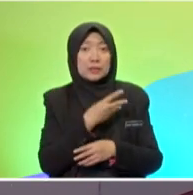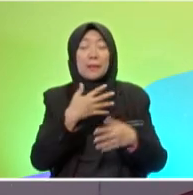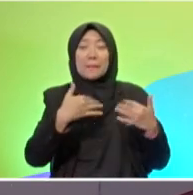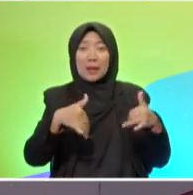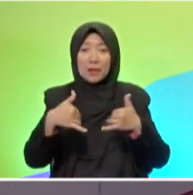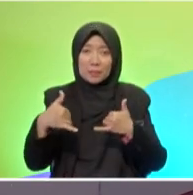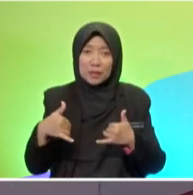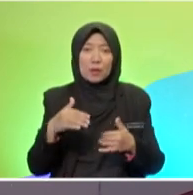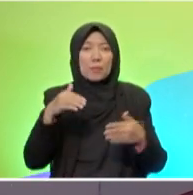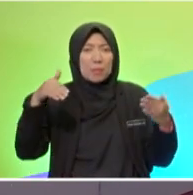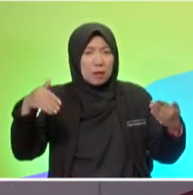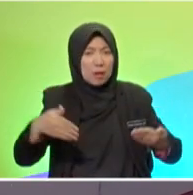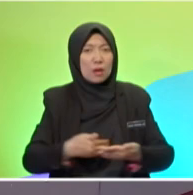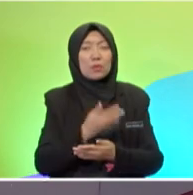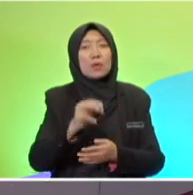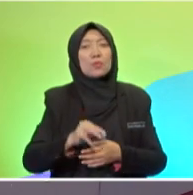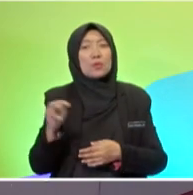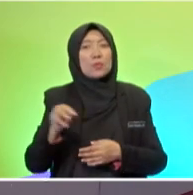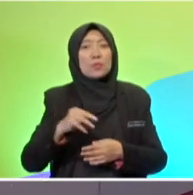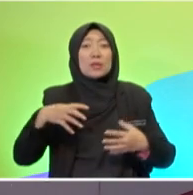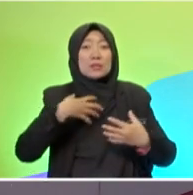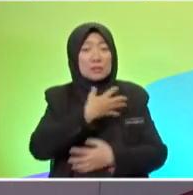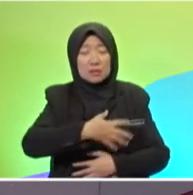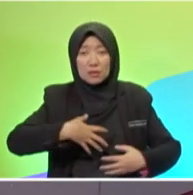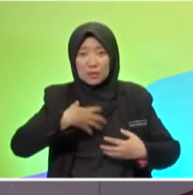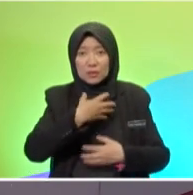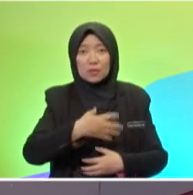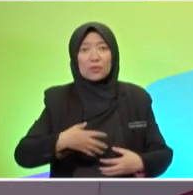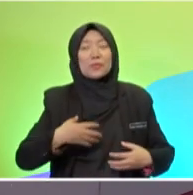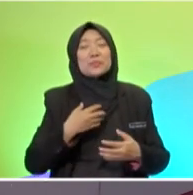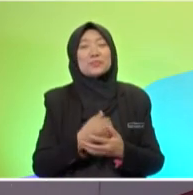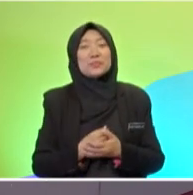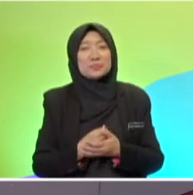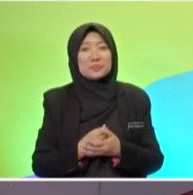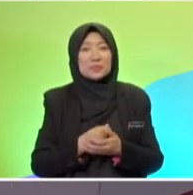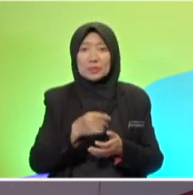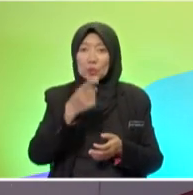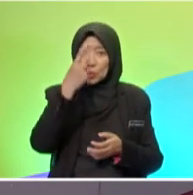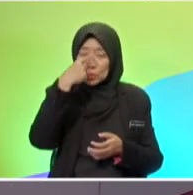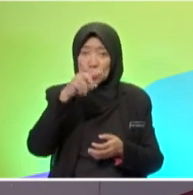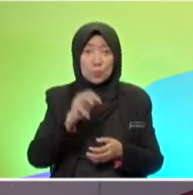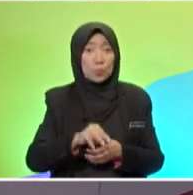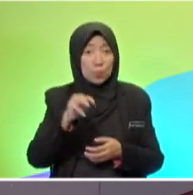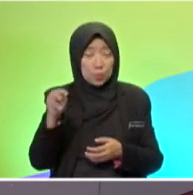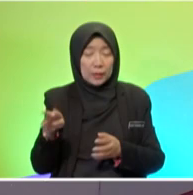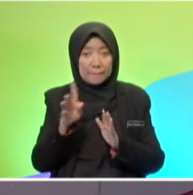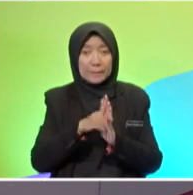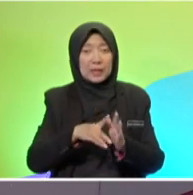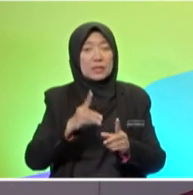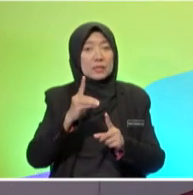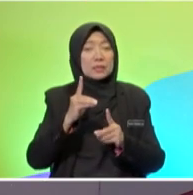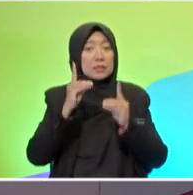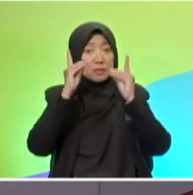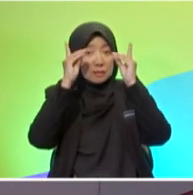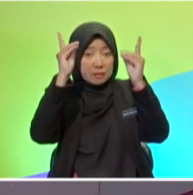menarik perhatian murid-murid kita. Okey, dan kenapa kita nak buat pancing ni? Untuk murid pendidikan khas, dia nak